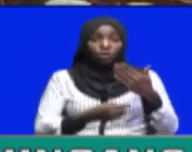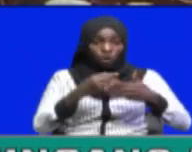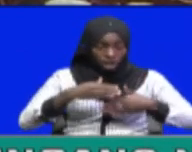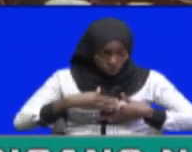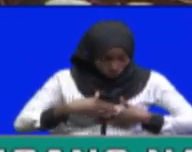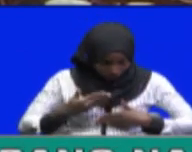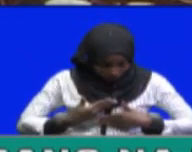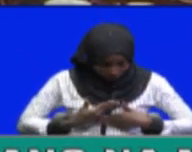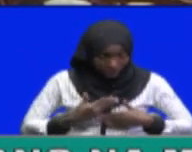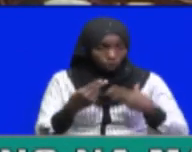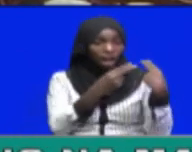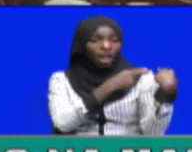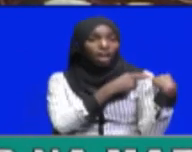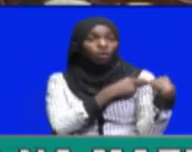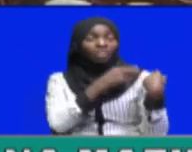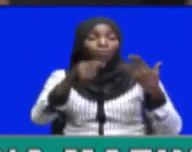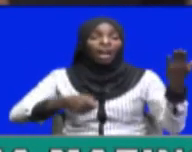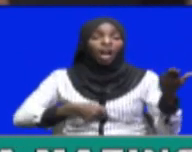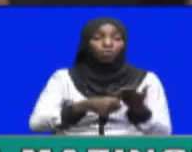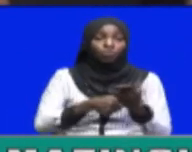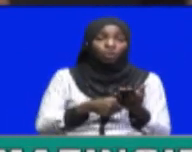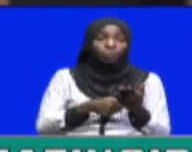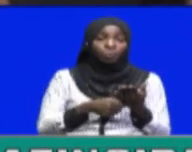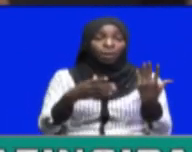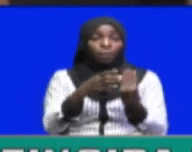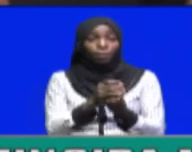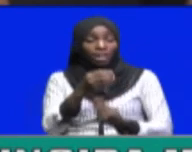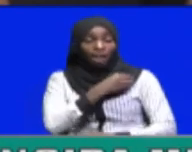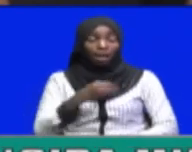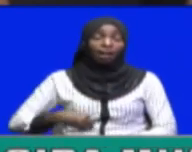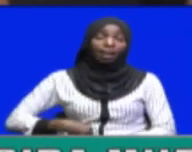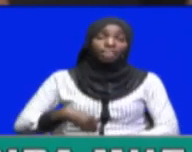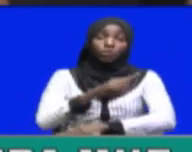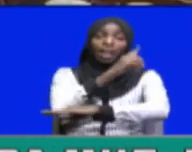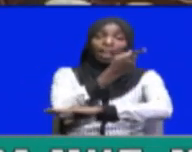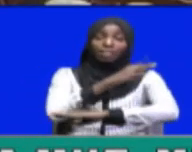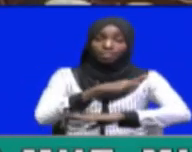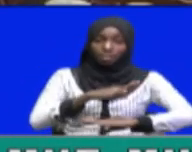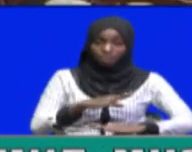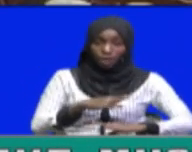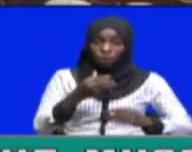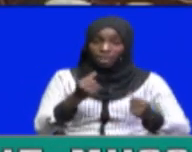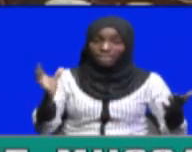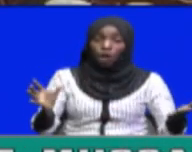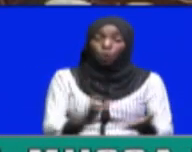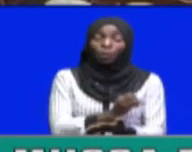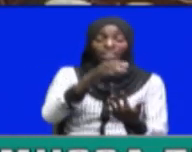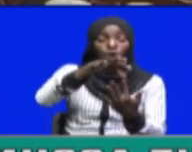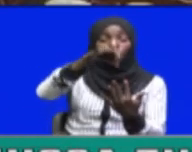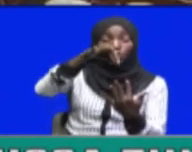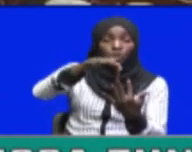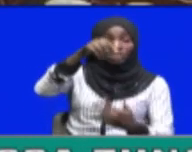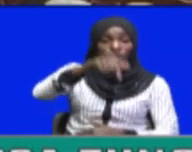Muungano wa Tanzania Dr. John Pombe Joseph Magufuli pamoja na rais wa Zanzibar Dr. Ali Mohamed Shein kwa kupata uteuzi huo